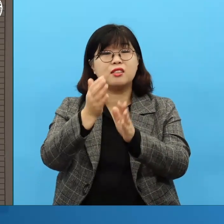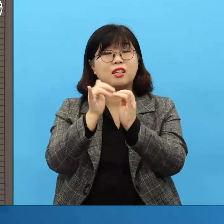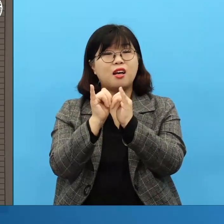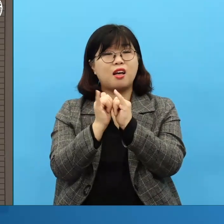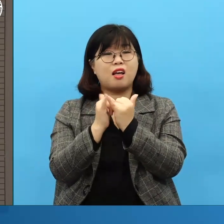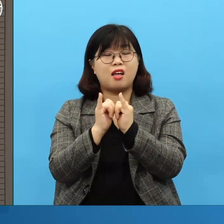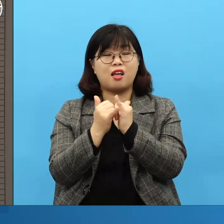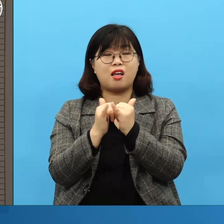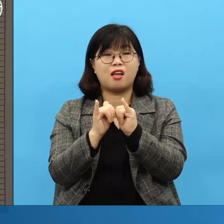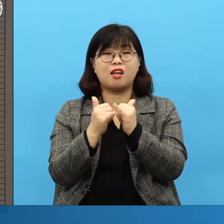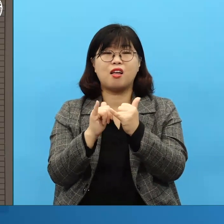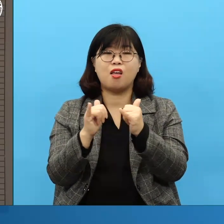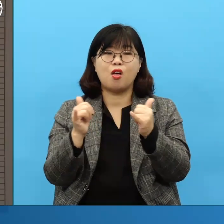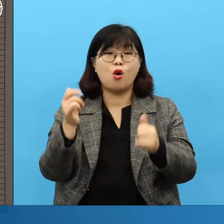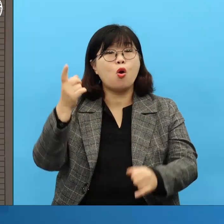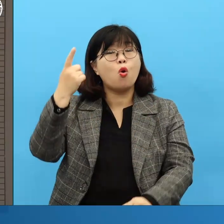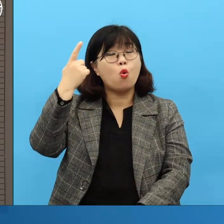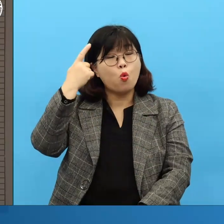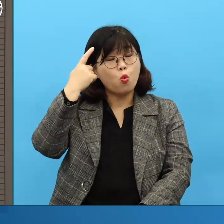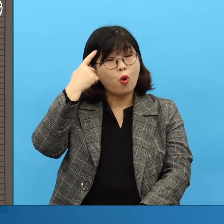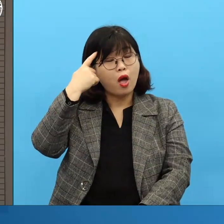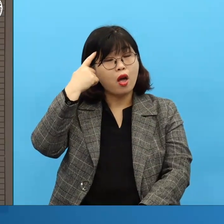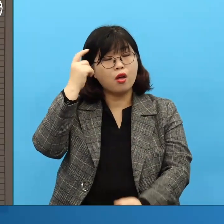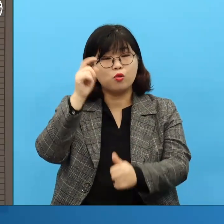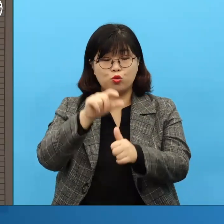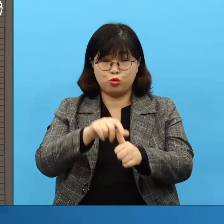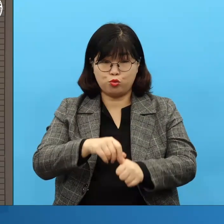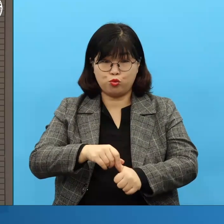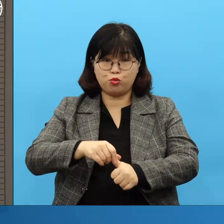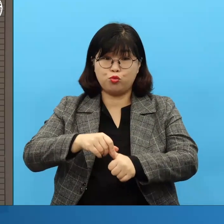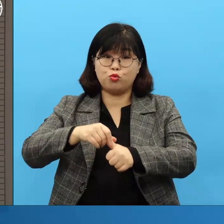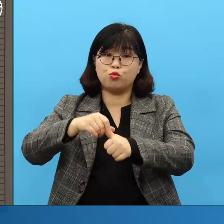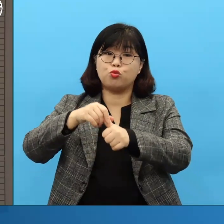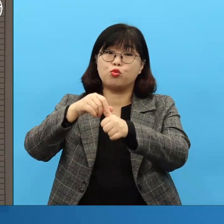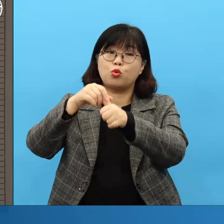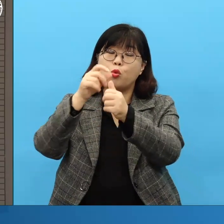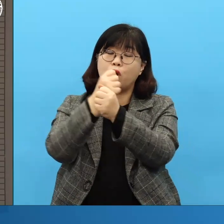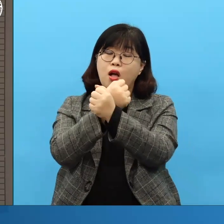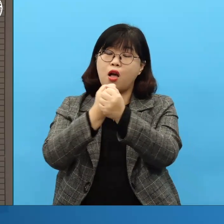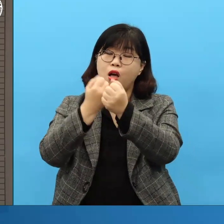쓸데없는 자 왜